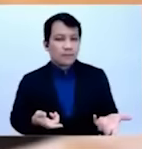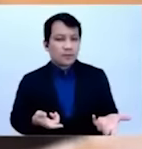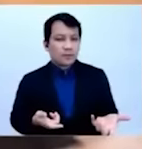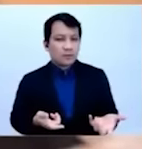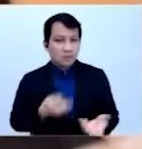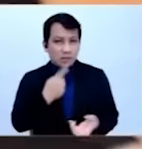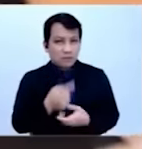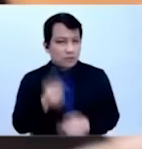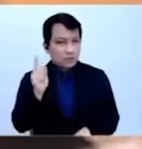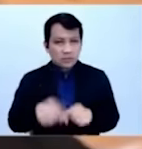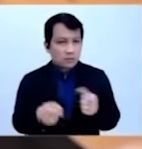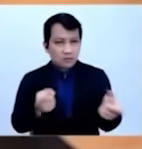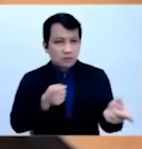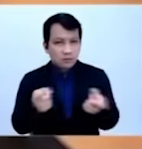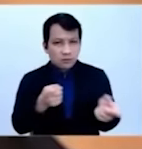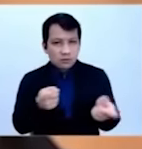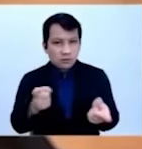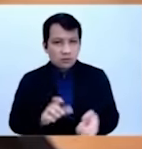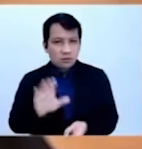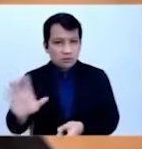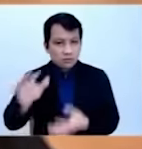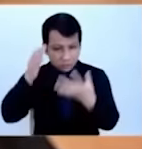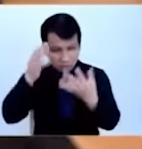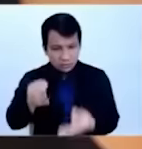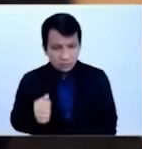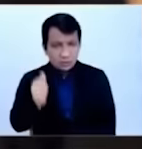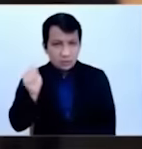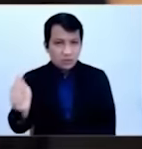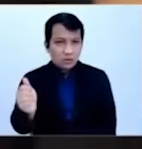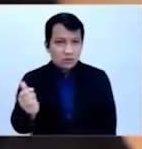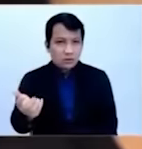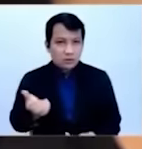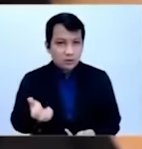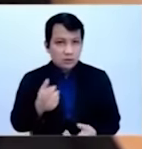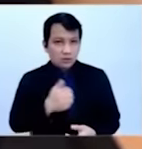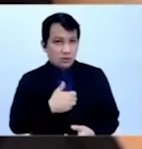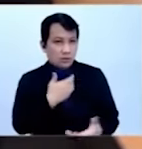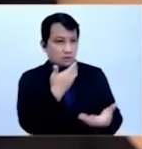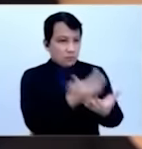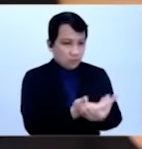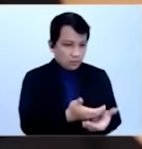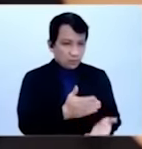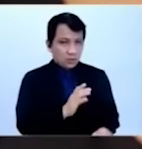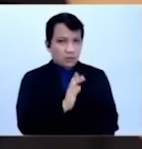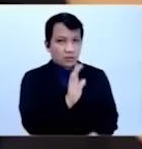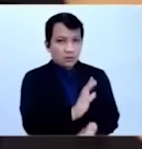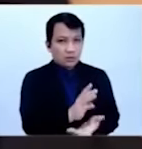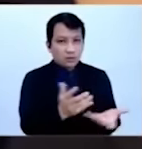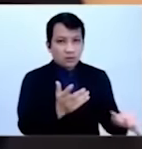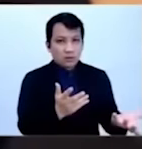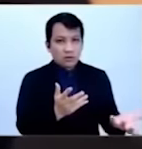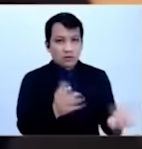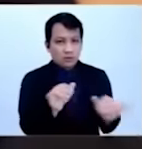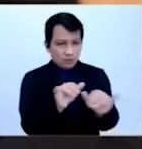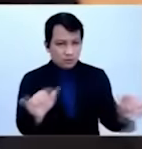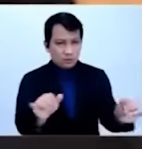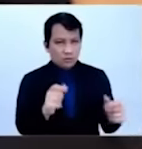hindi namin hawak ang kanilang desisyon. Kung halimbawa na in love sila o nagka-crush sa kaparihan nila,